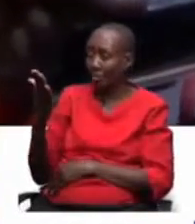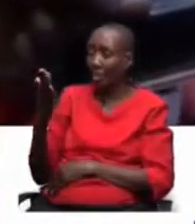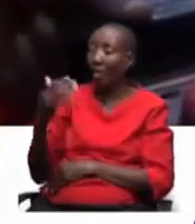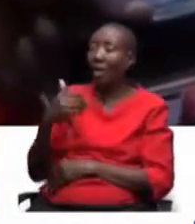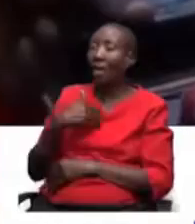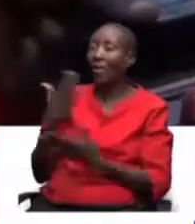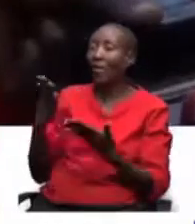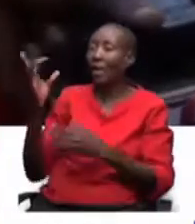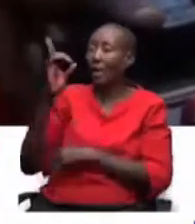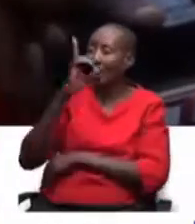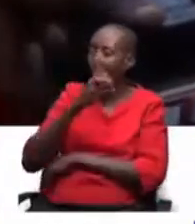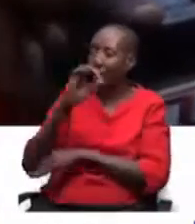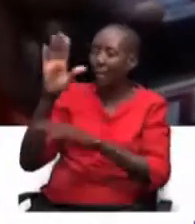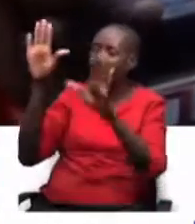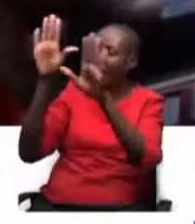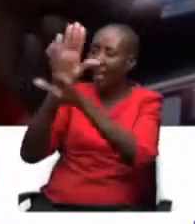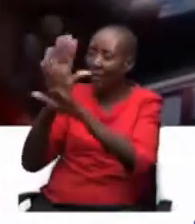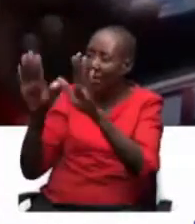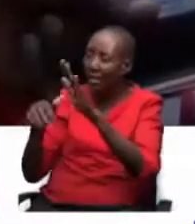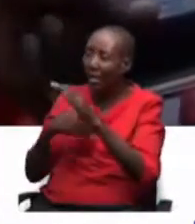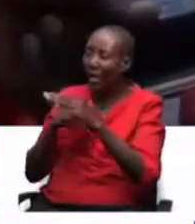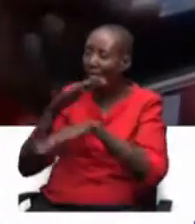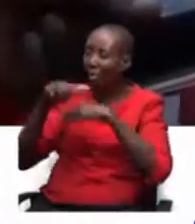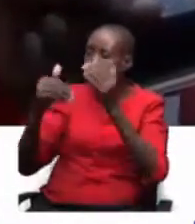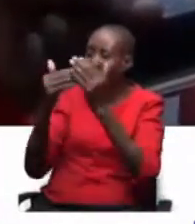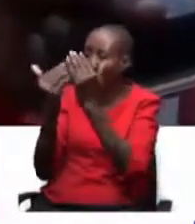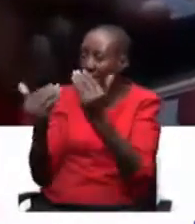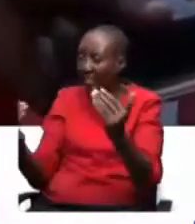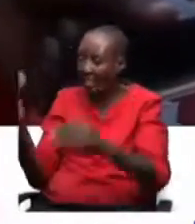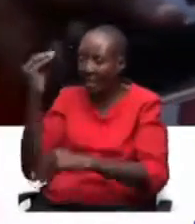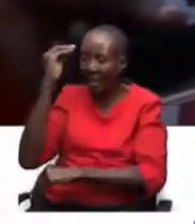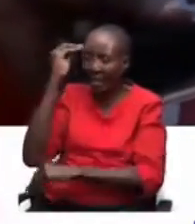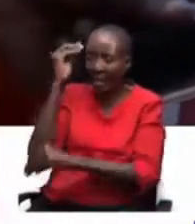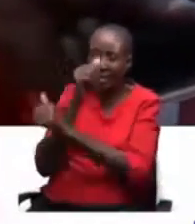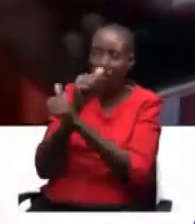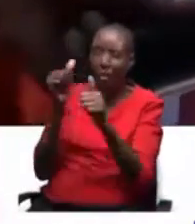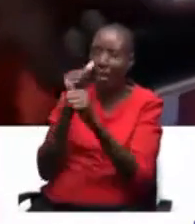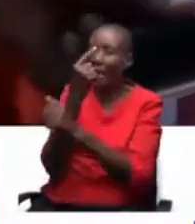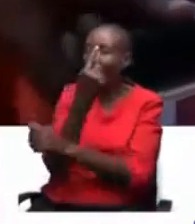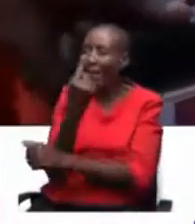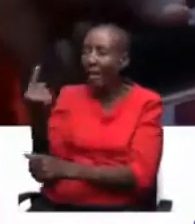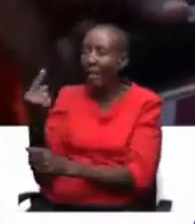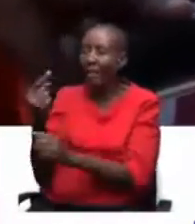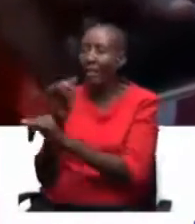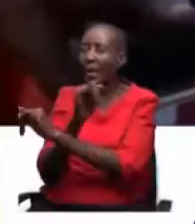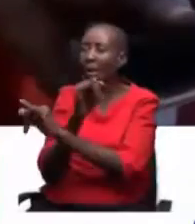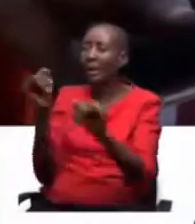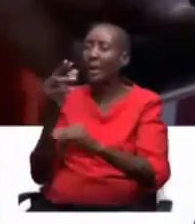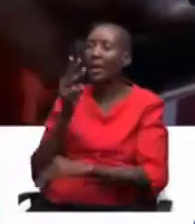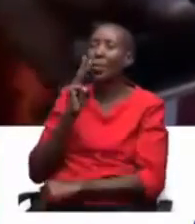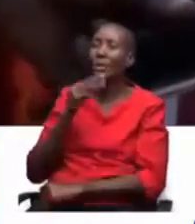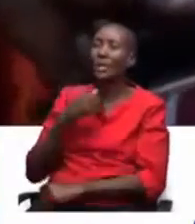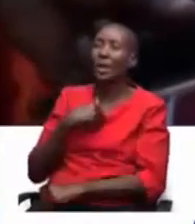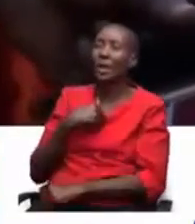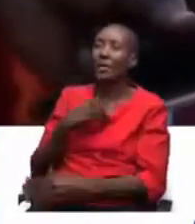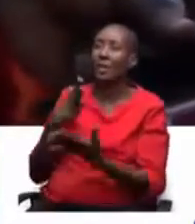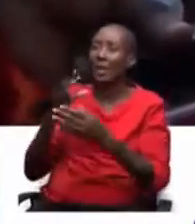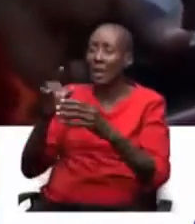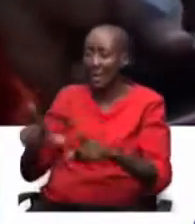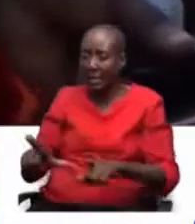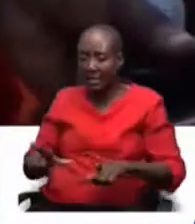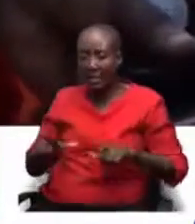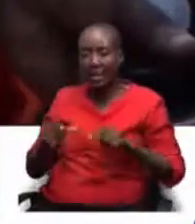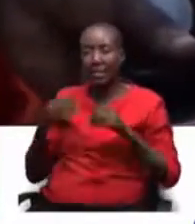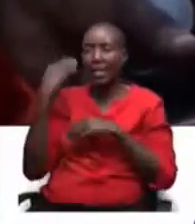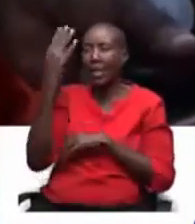you need, every child will be educated, everyone will have clean water, everyone will live in a wonderful home